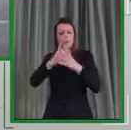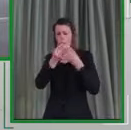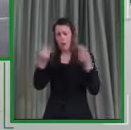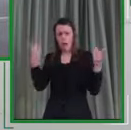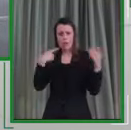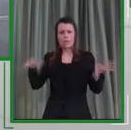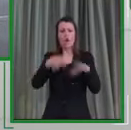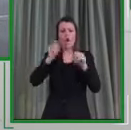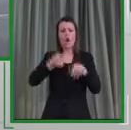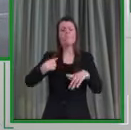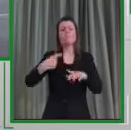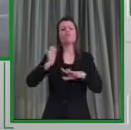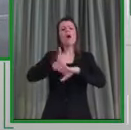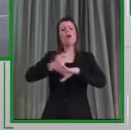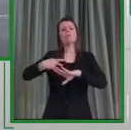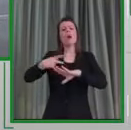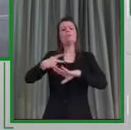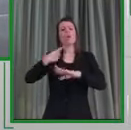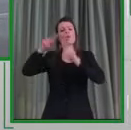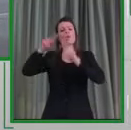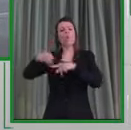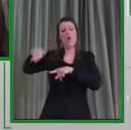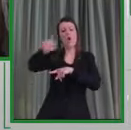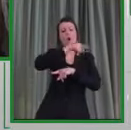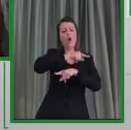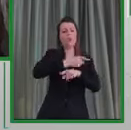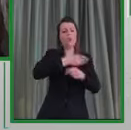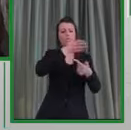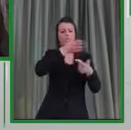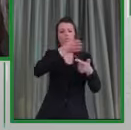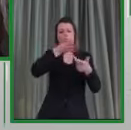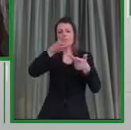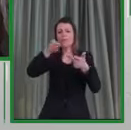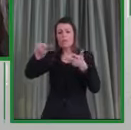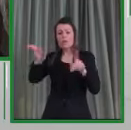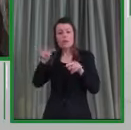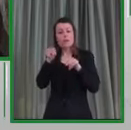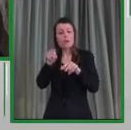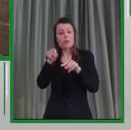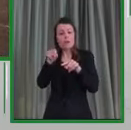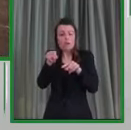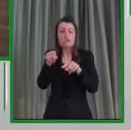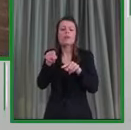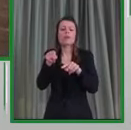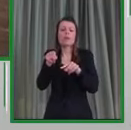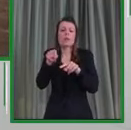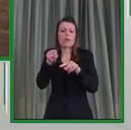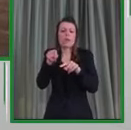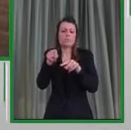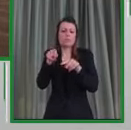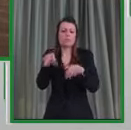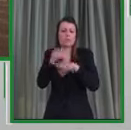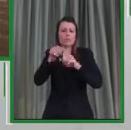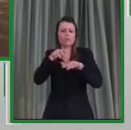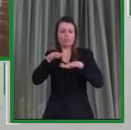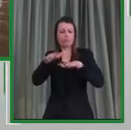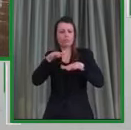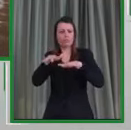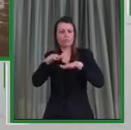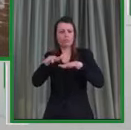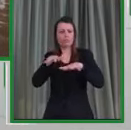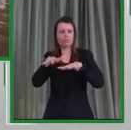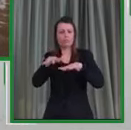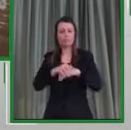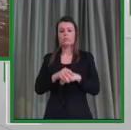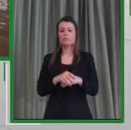di provincia e da lì poi per raggiungere e da lì anche